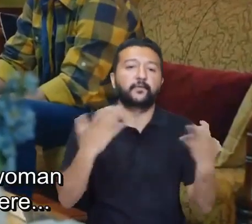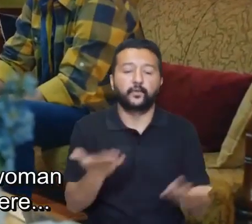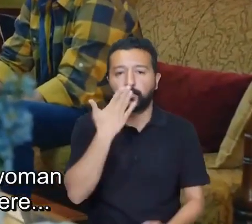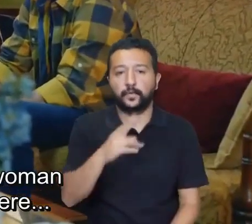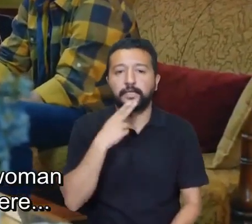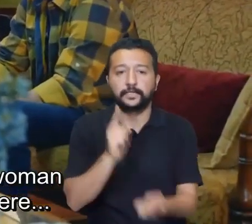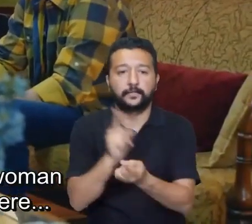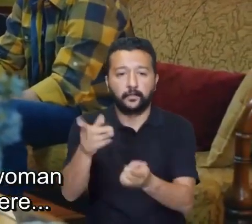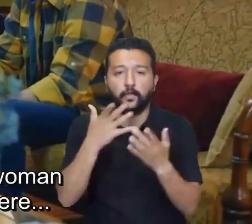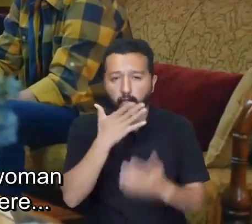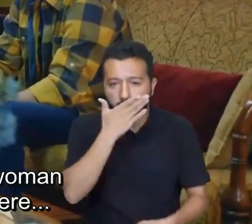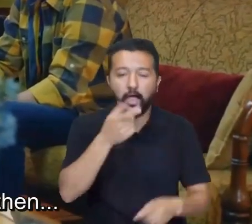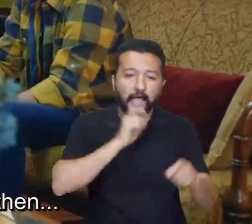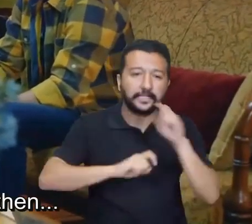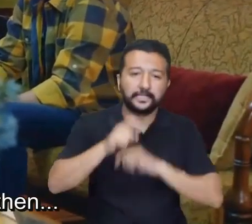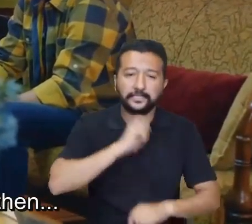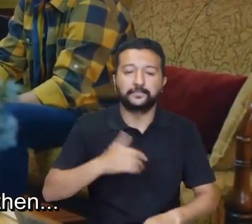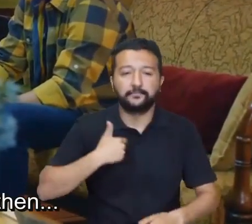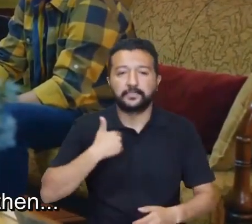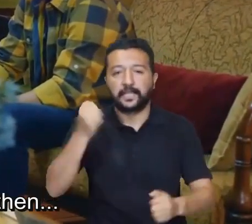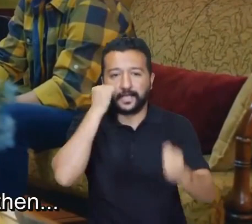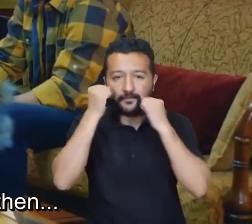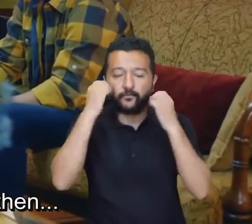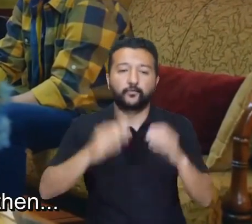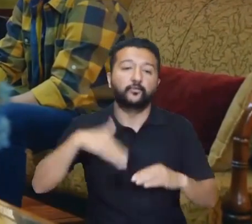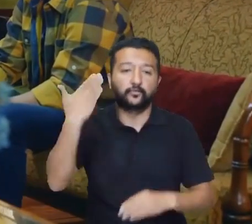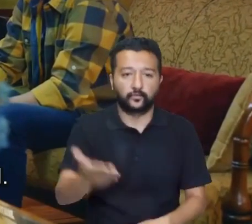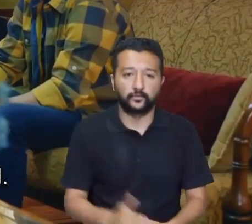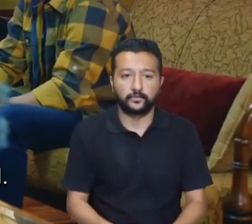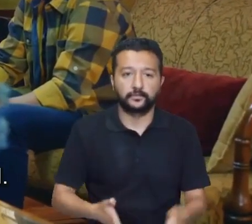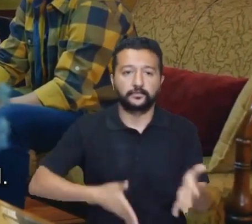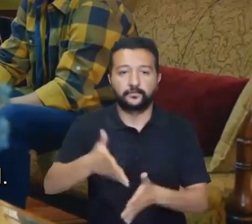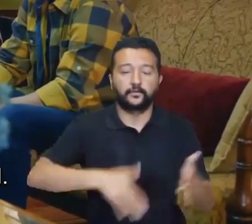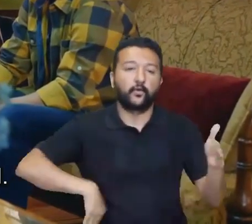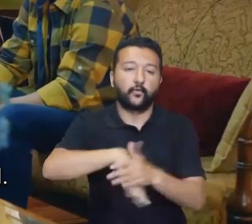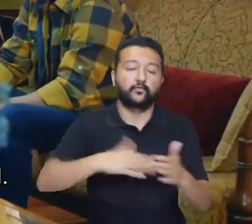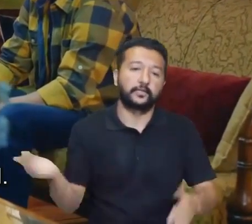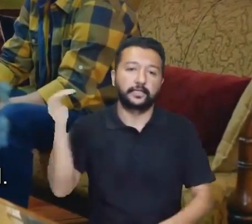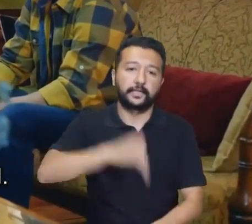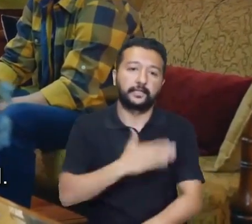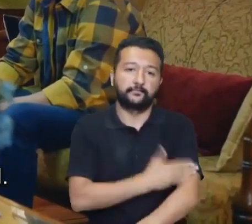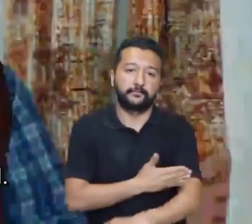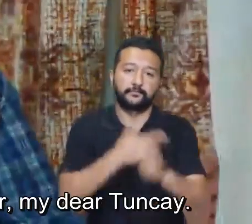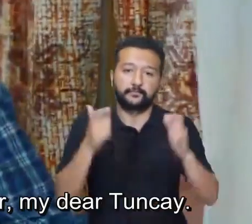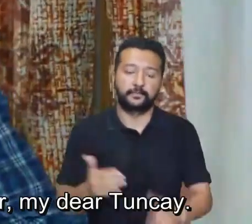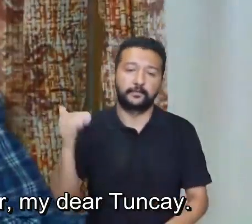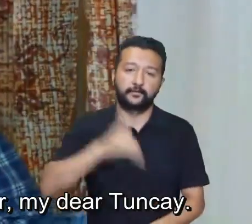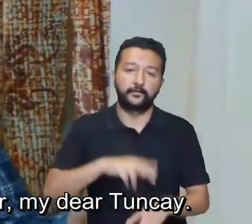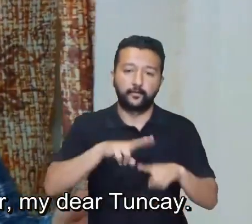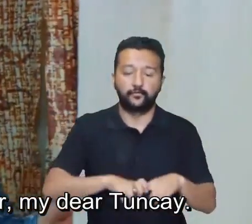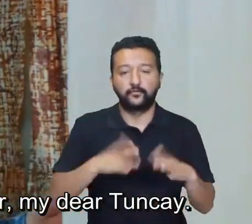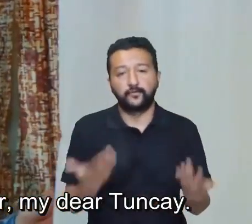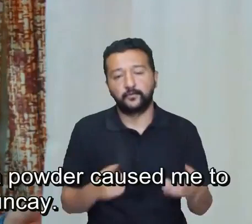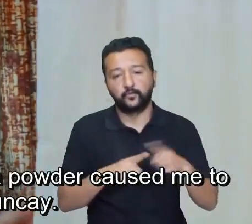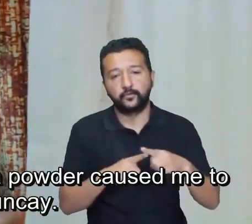yapan yok. Kadın öyle öksüre tıskıra. Biz de sopayı yedik işte, sonra da sınır dışı edildik, geldik buraya karşında. Oturuyoruz